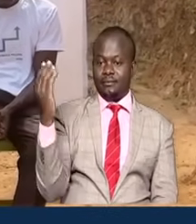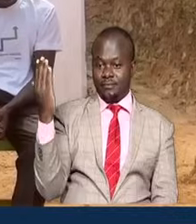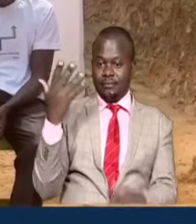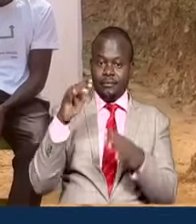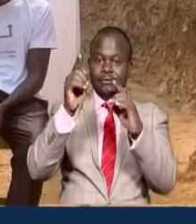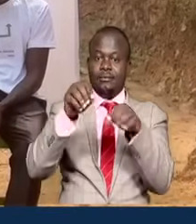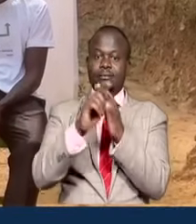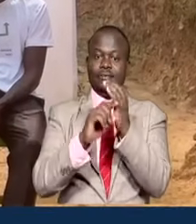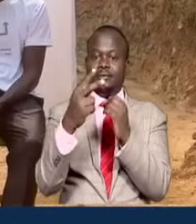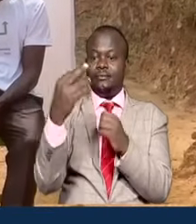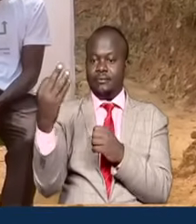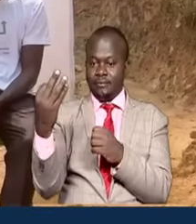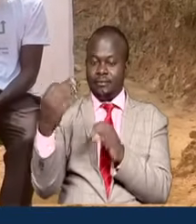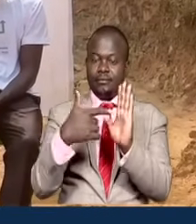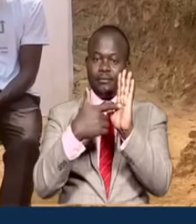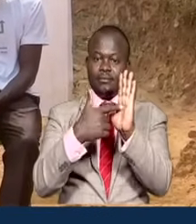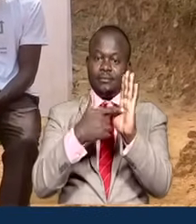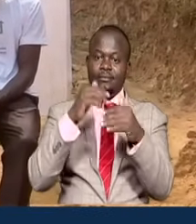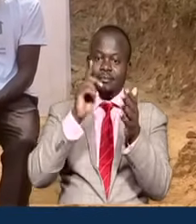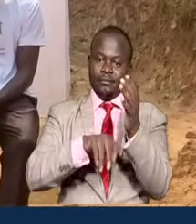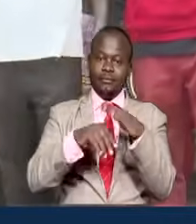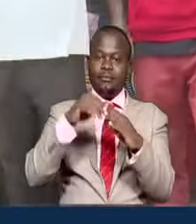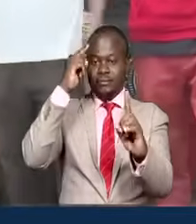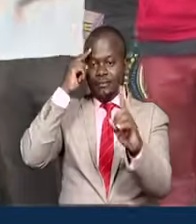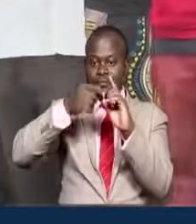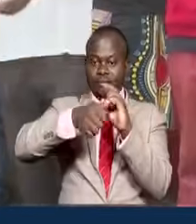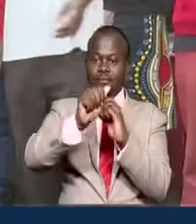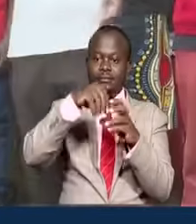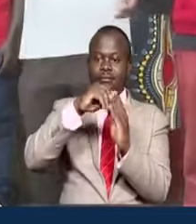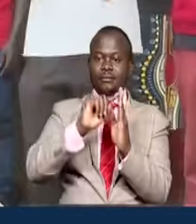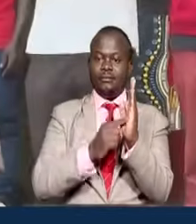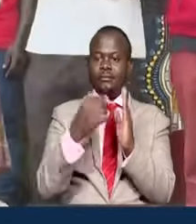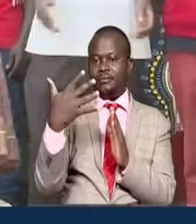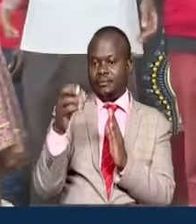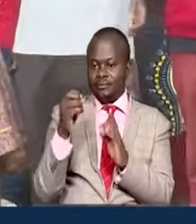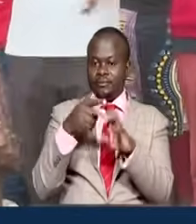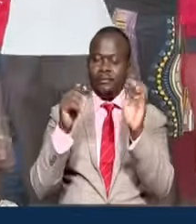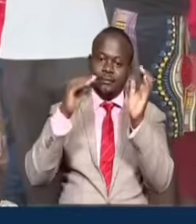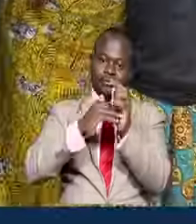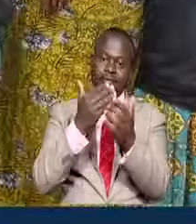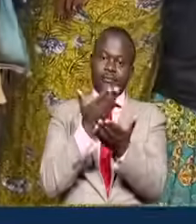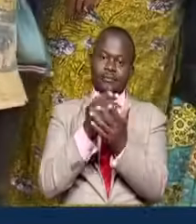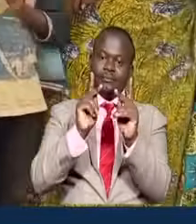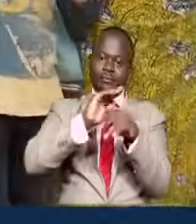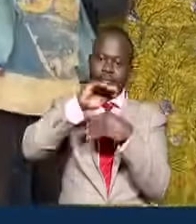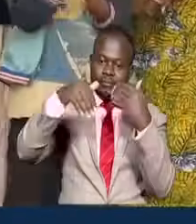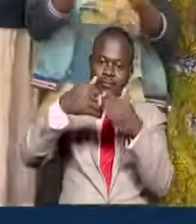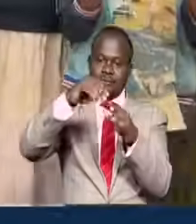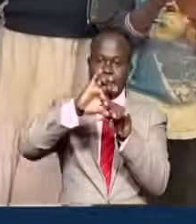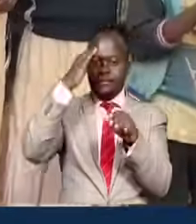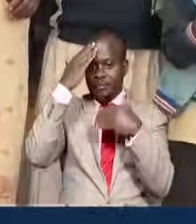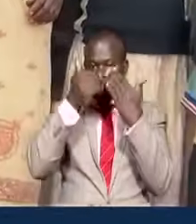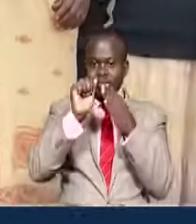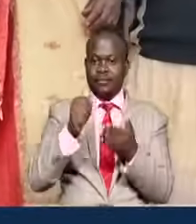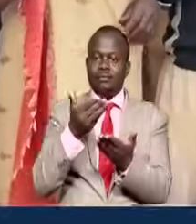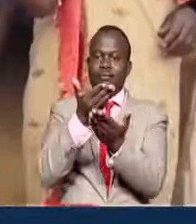turere 23 agaragaza imigabo n'imigambi bye bikubiye mu ngingo 50, ari nako asaba abaturage kuzamutora kugira ngo